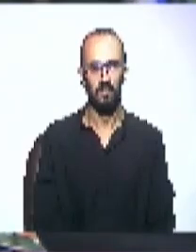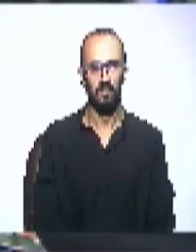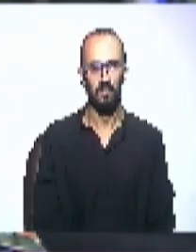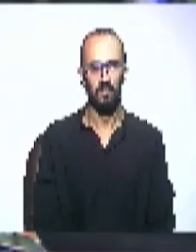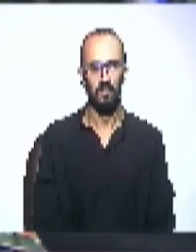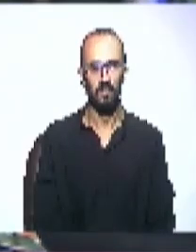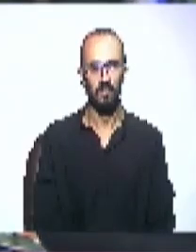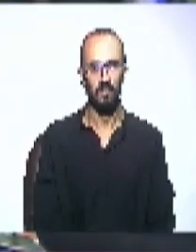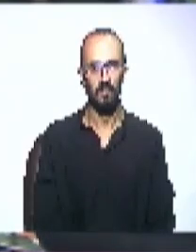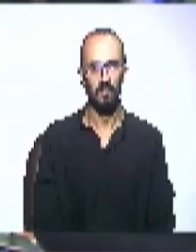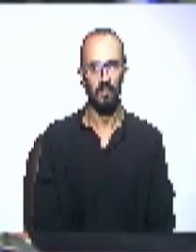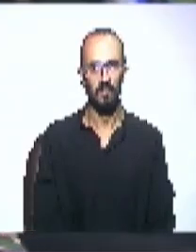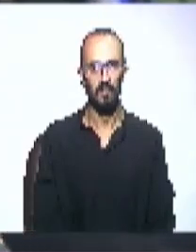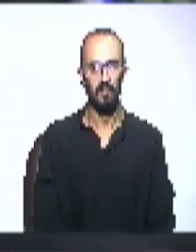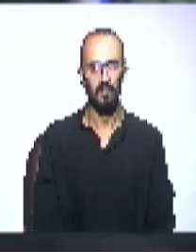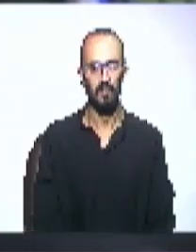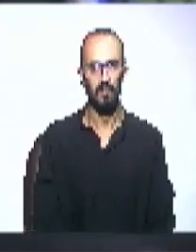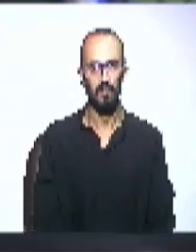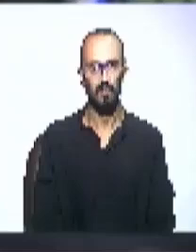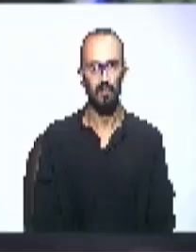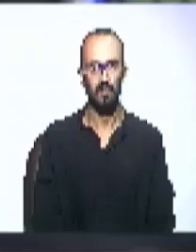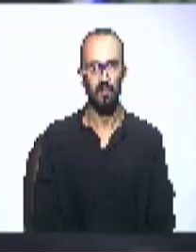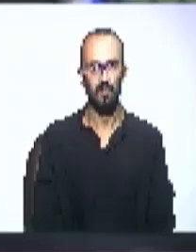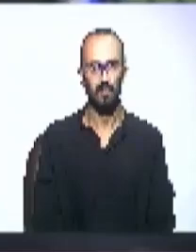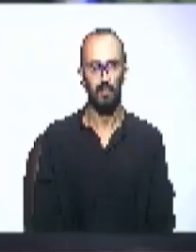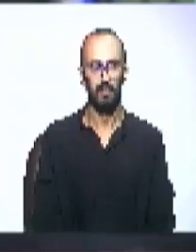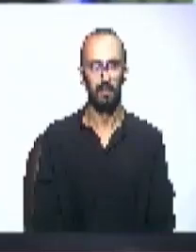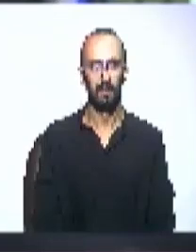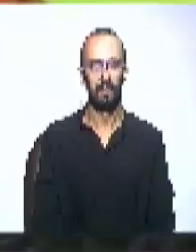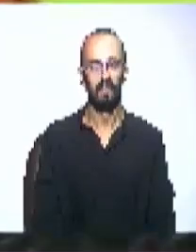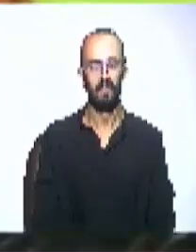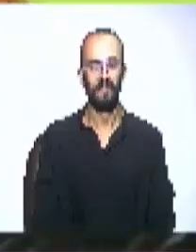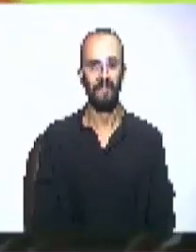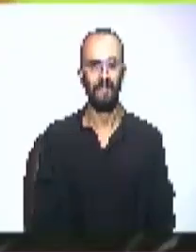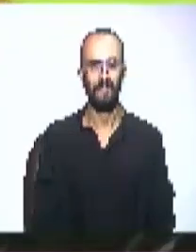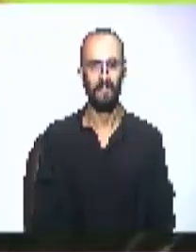ممكن تطفي بس على الطاسه اللي بتولع دي.